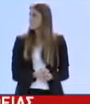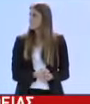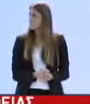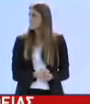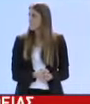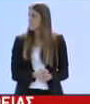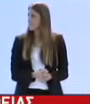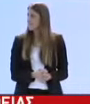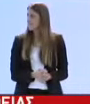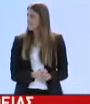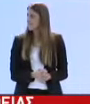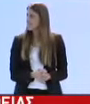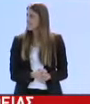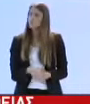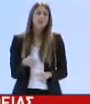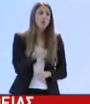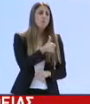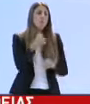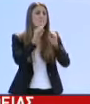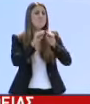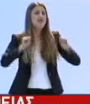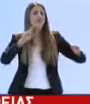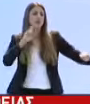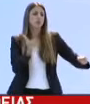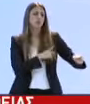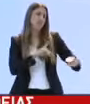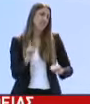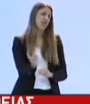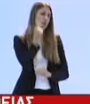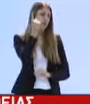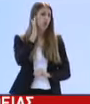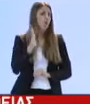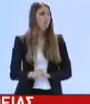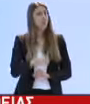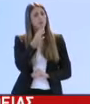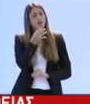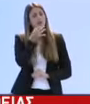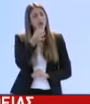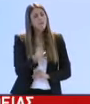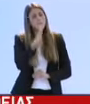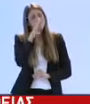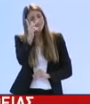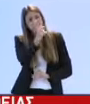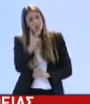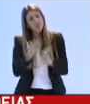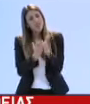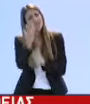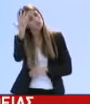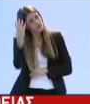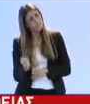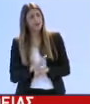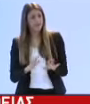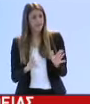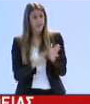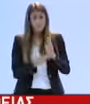Μόνο μια υψηλού επίπεδου παιδεία για όλους μπορεί να εγγυηθεί πραγματική κοινωνική δικαιοσύνη